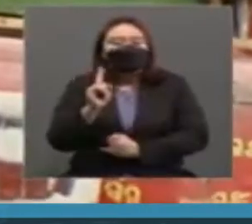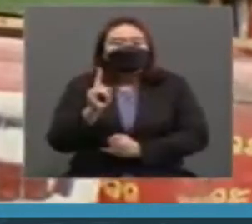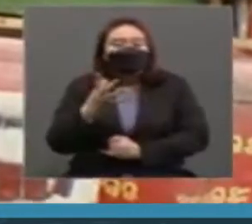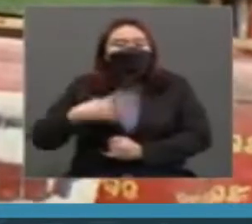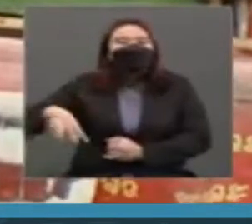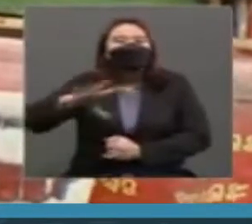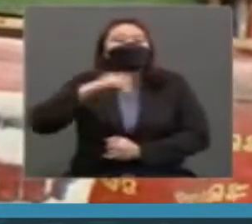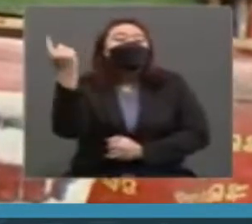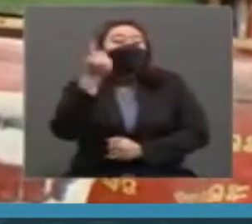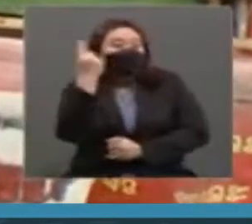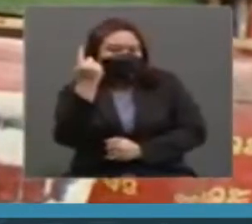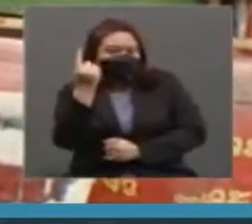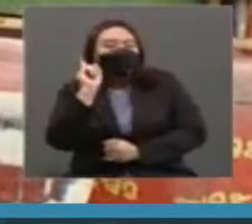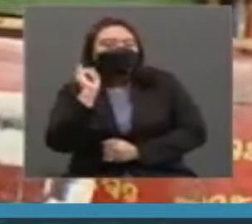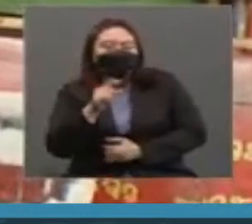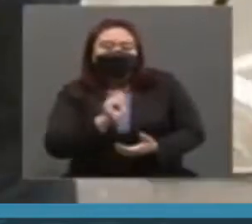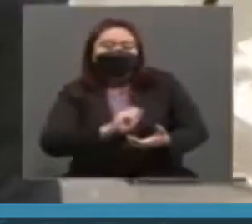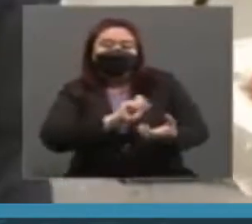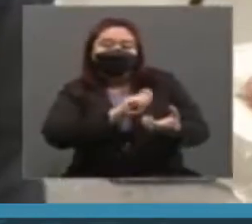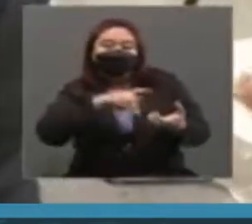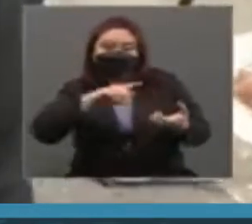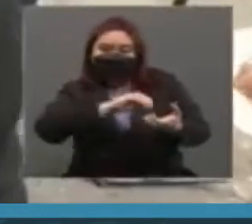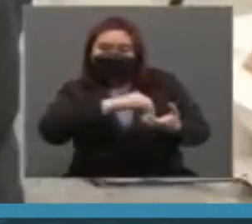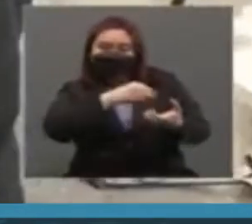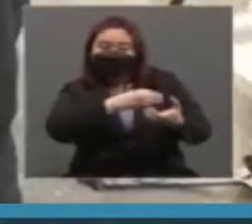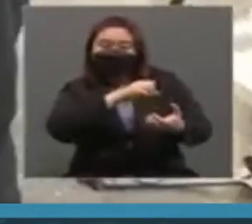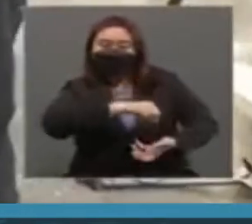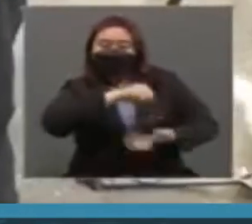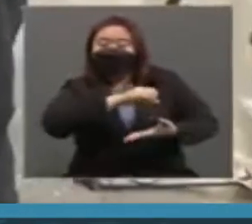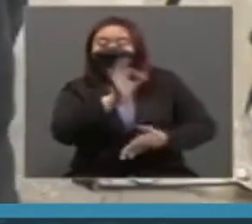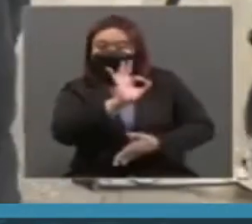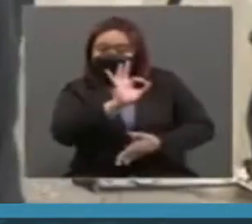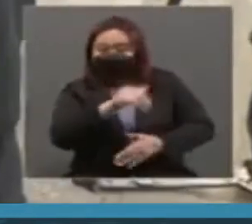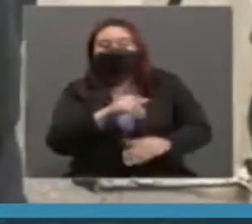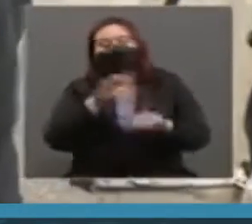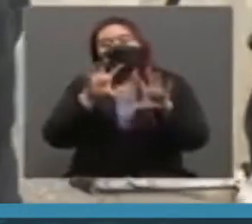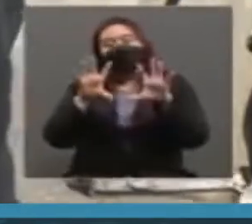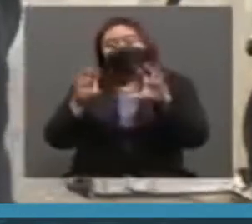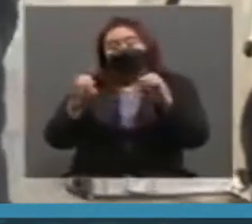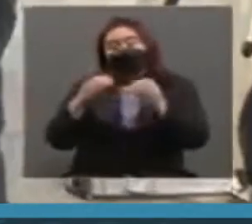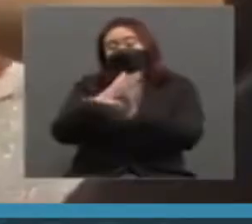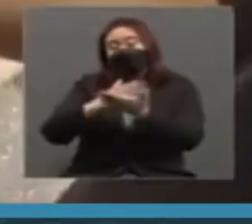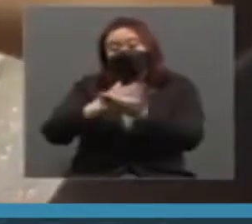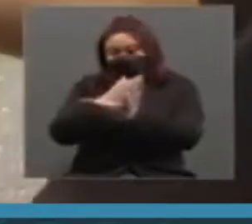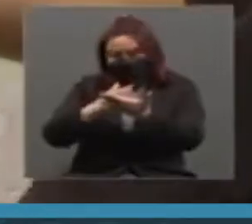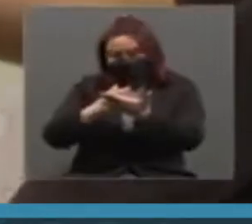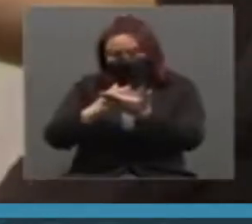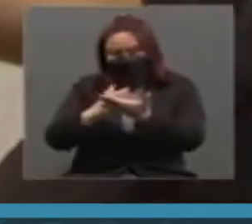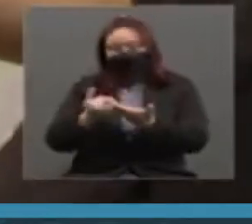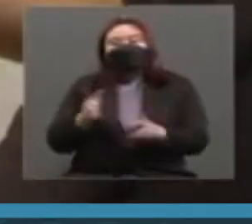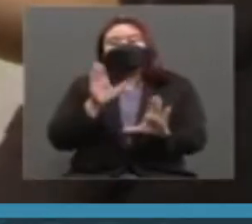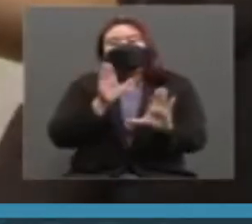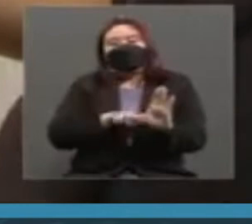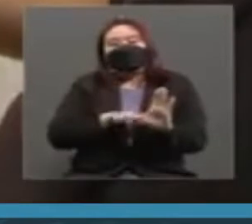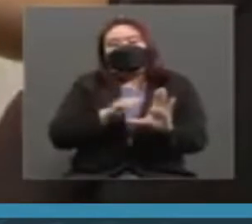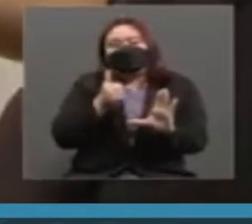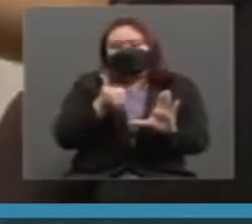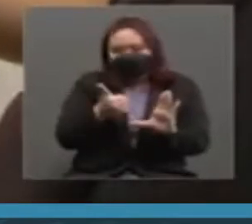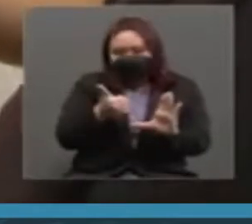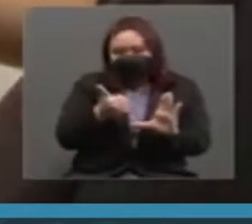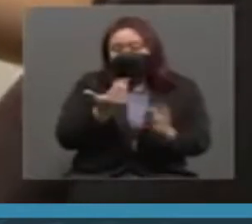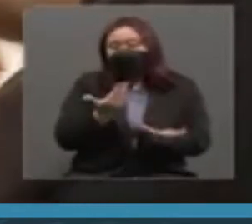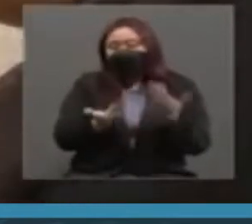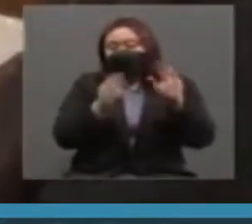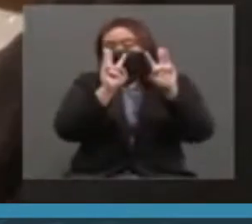มใช้จ่ายได้ตั้งแต่วันนี้เป็นต้นไปจนถึง31ตุลาคมนี้ผ่านแอปพลิเคชันเป๋าตังโดยจะได้รับวงเงินสนับสนุนค่